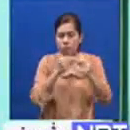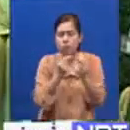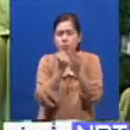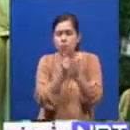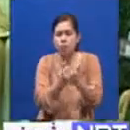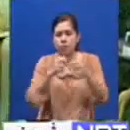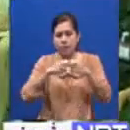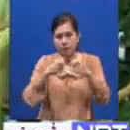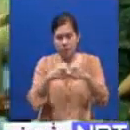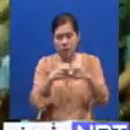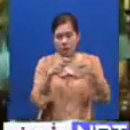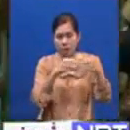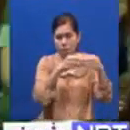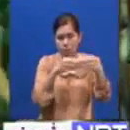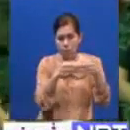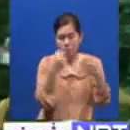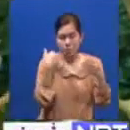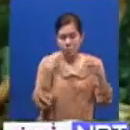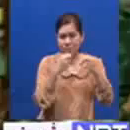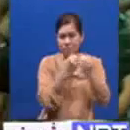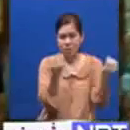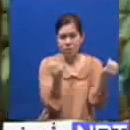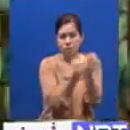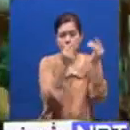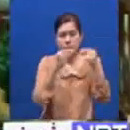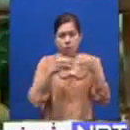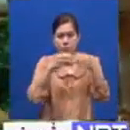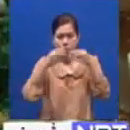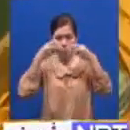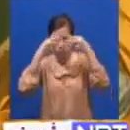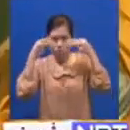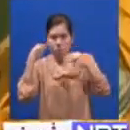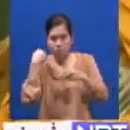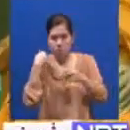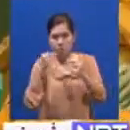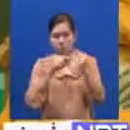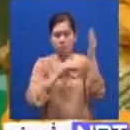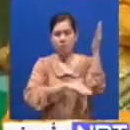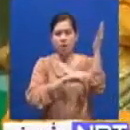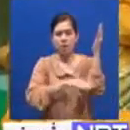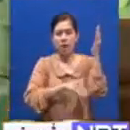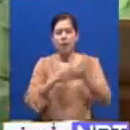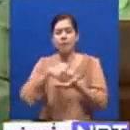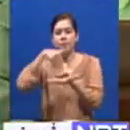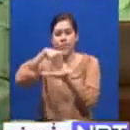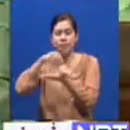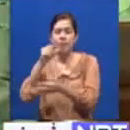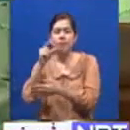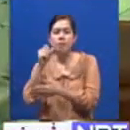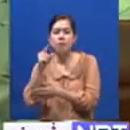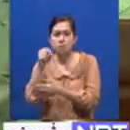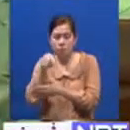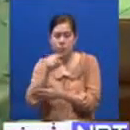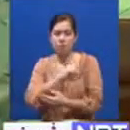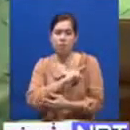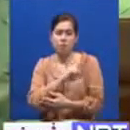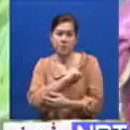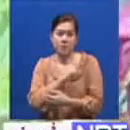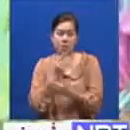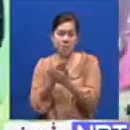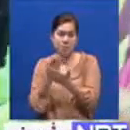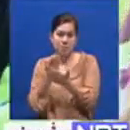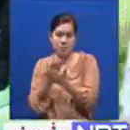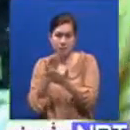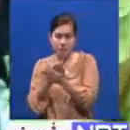ลกระทบจากสถานการณ์ความไม่สงบศูนย์อำนวยการบริหารจังหวัดชายแดนภาคใต้เป็นประธานมอบเงินเยียวยาให้กับทายาทผู้